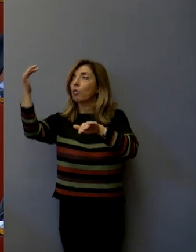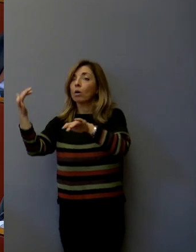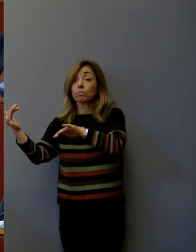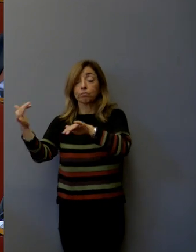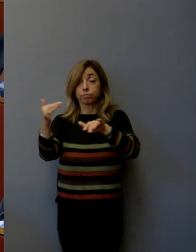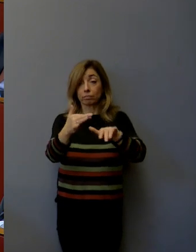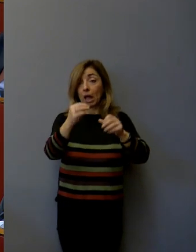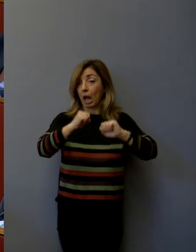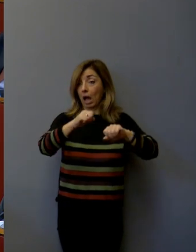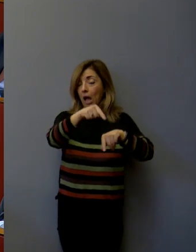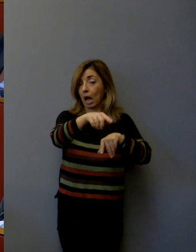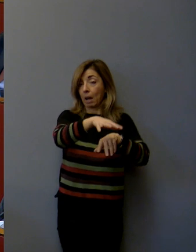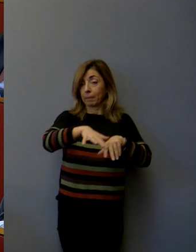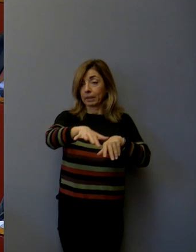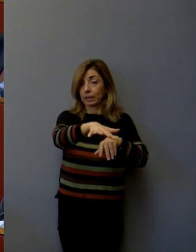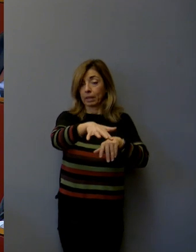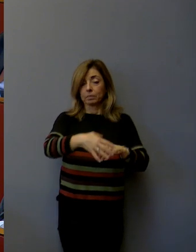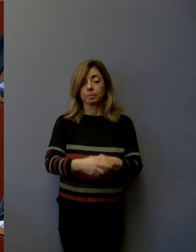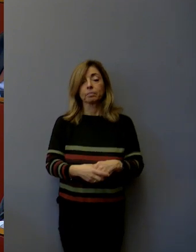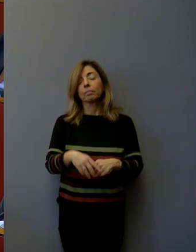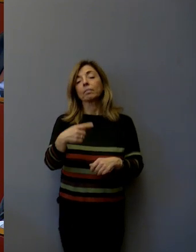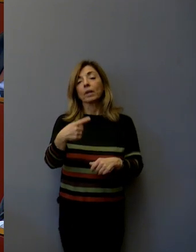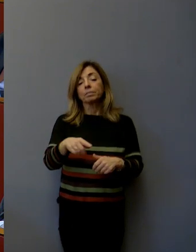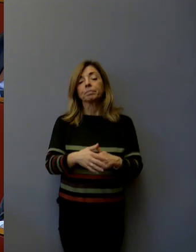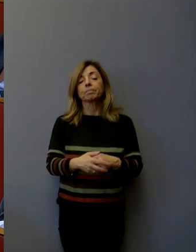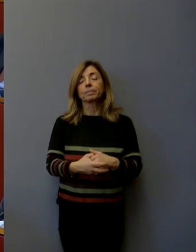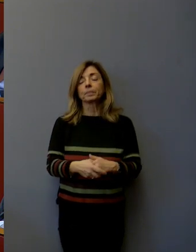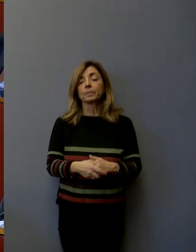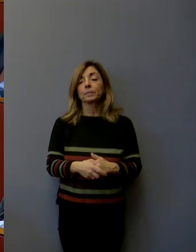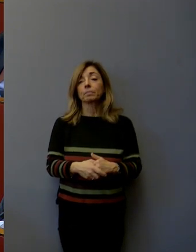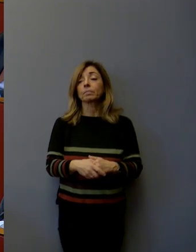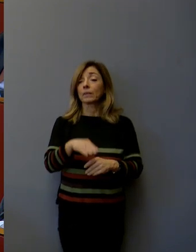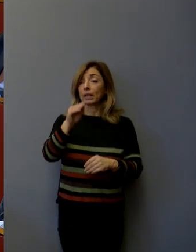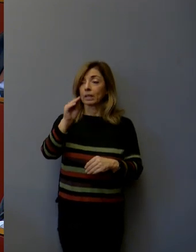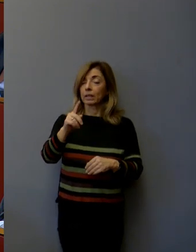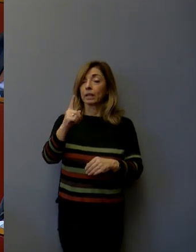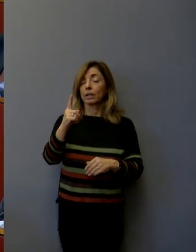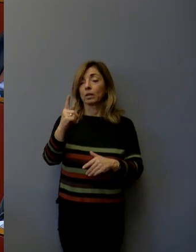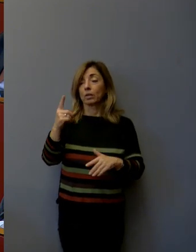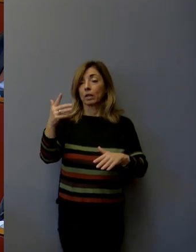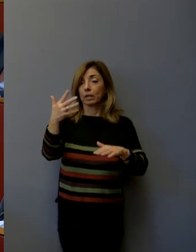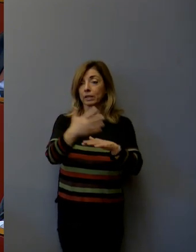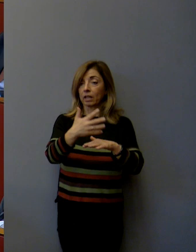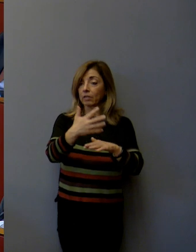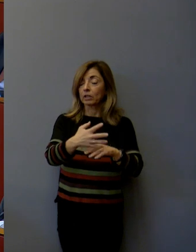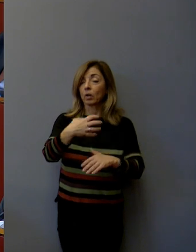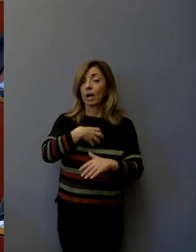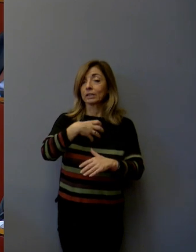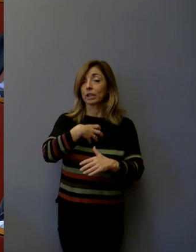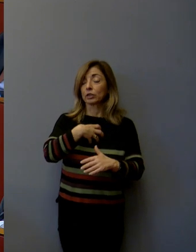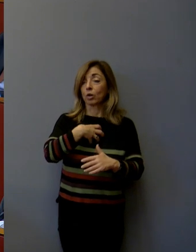l'idea generale e in questo chiedo un intervento non solo l'assessore al patrimonio